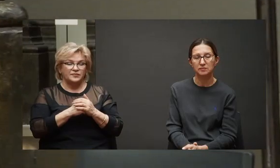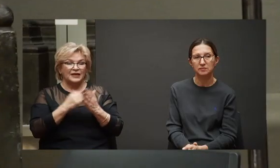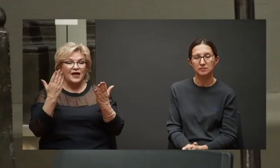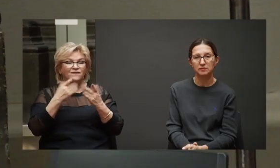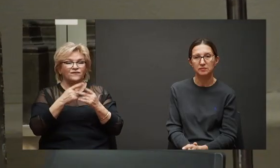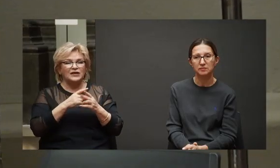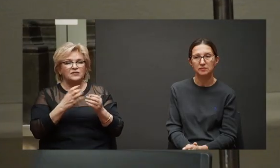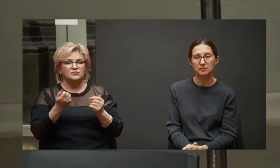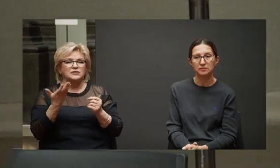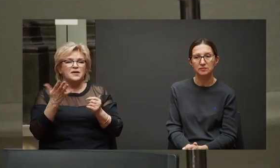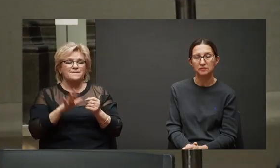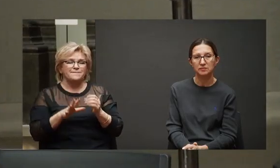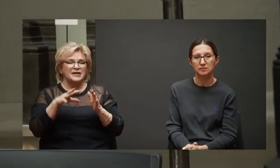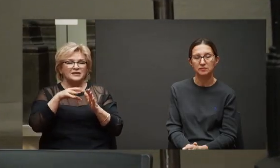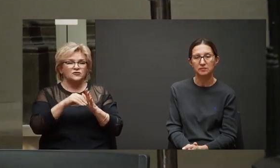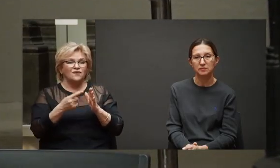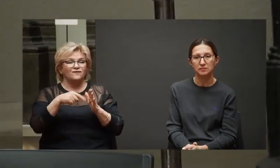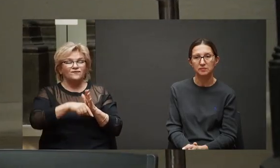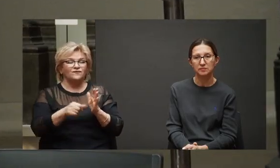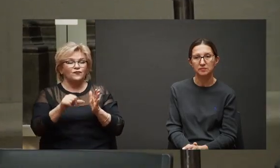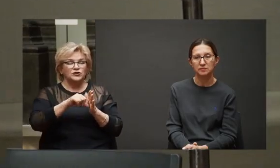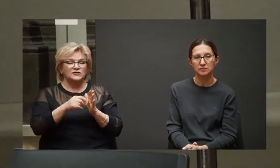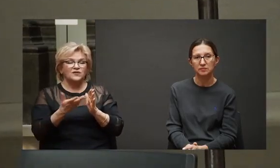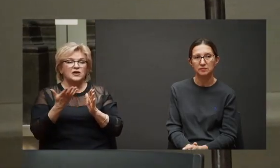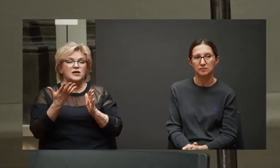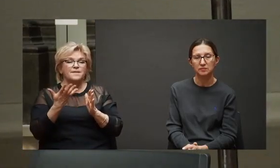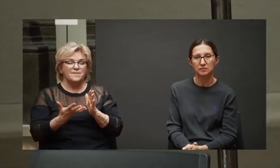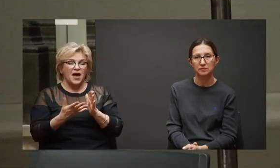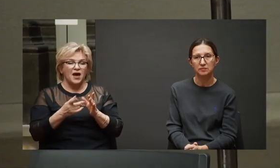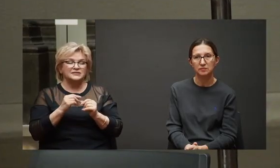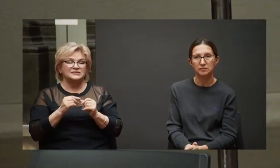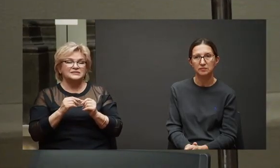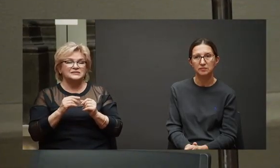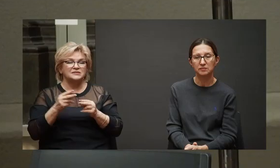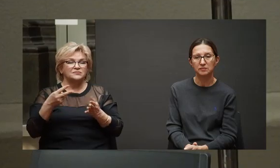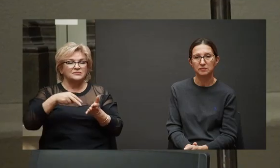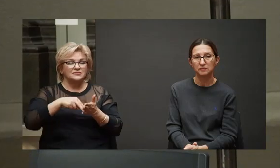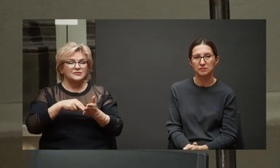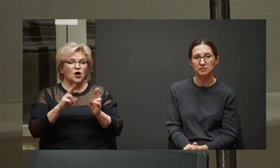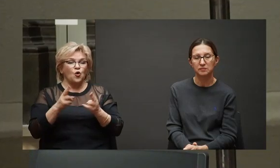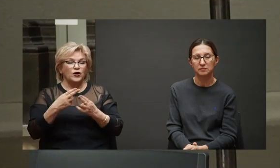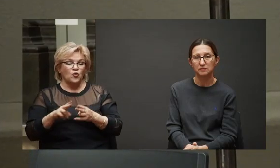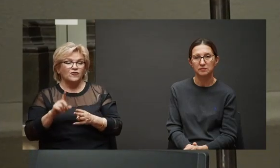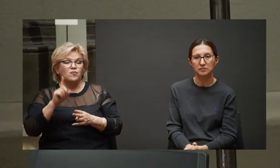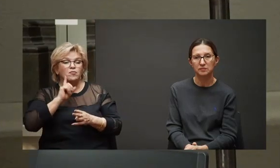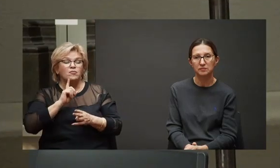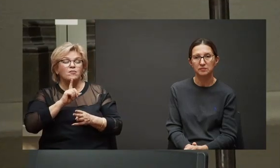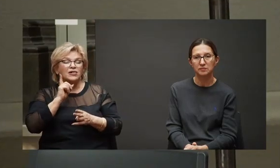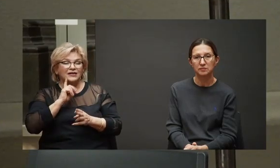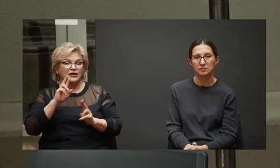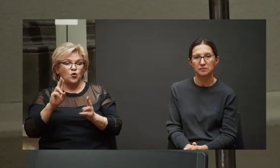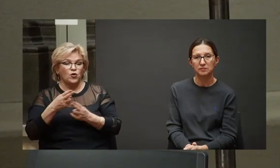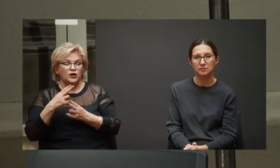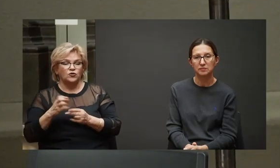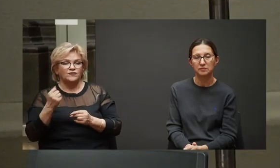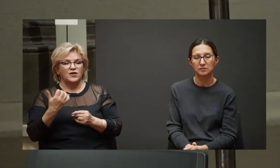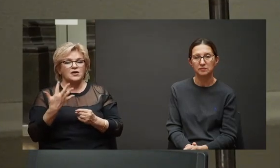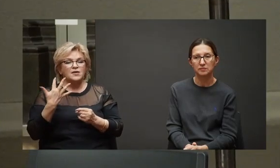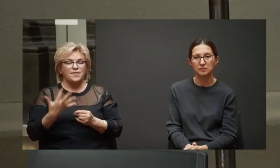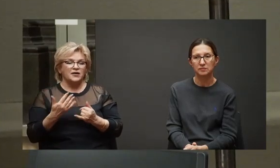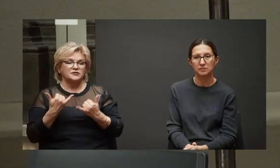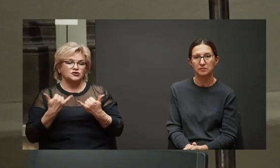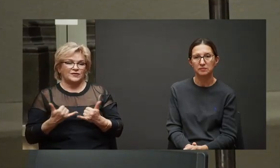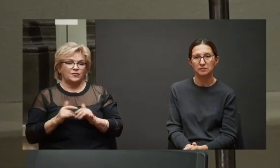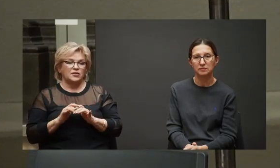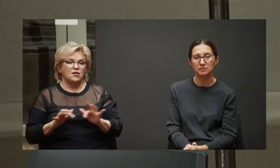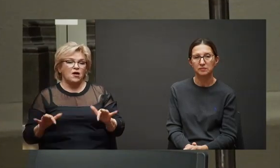Фильм с пятью, в котором участвовали пять хореографов молодых и пять композиторов